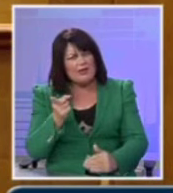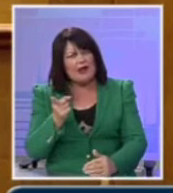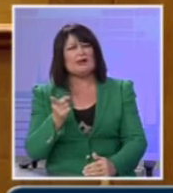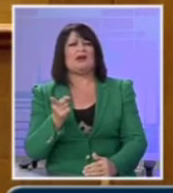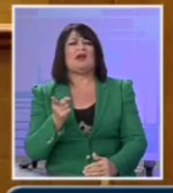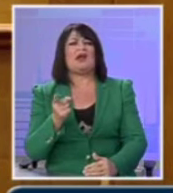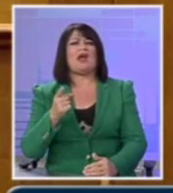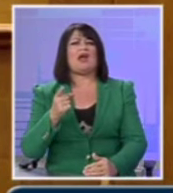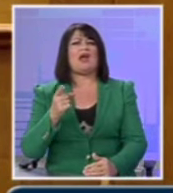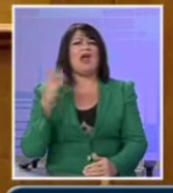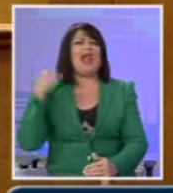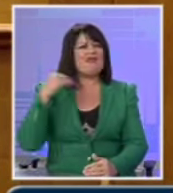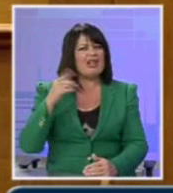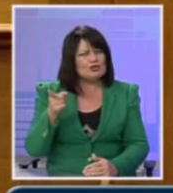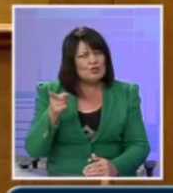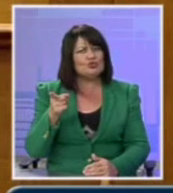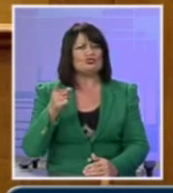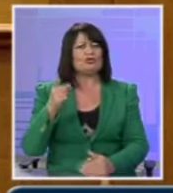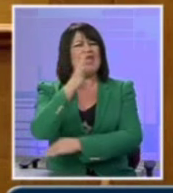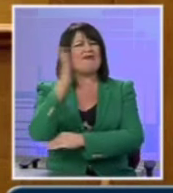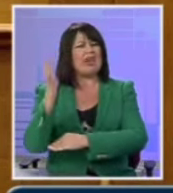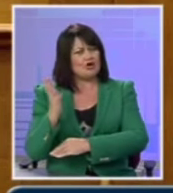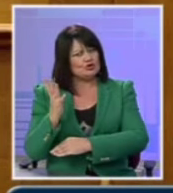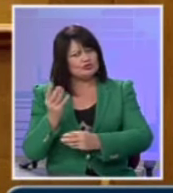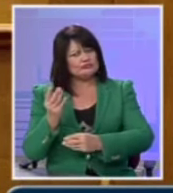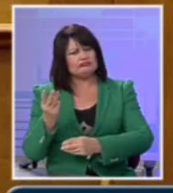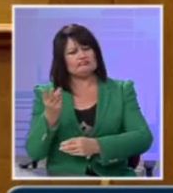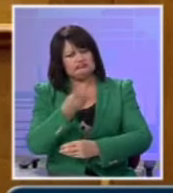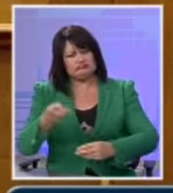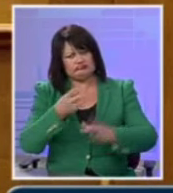τριμερείς συνεργασίες. Δεν είμαστε